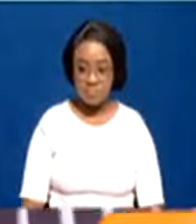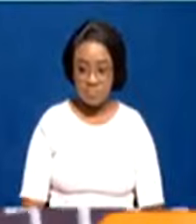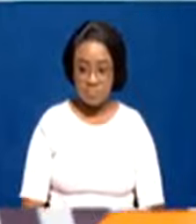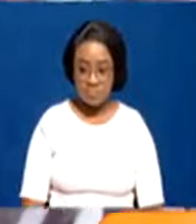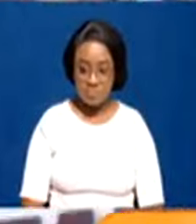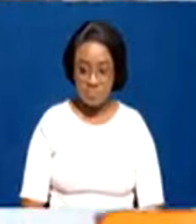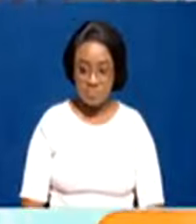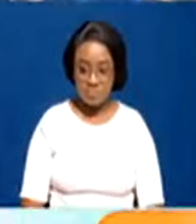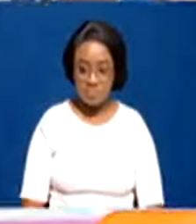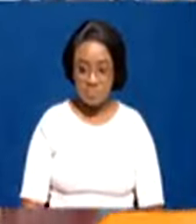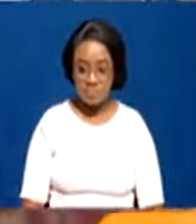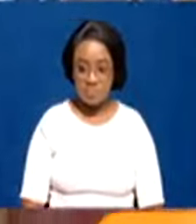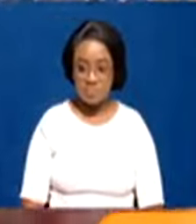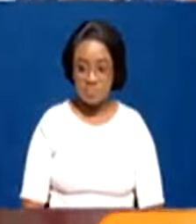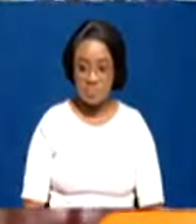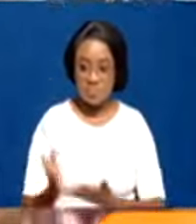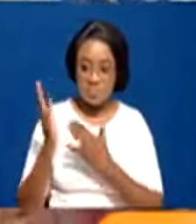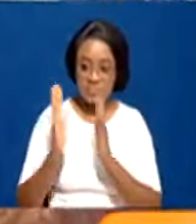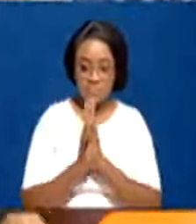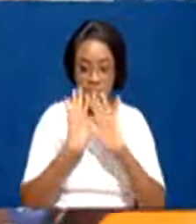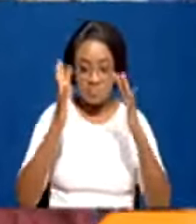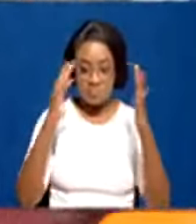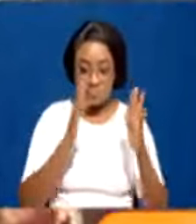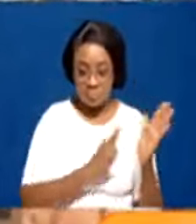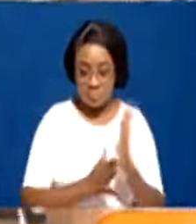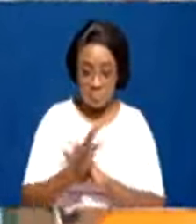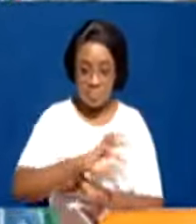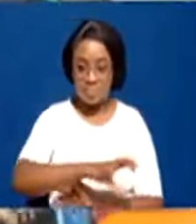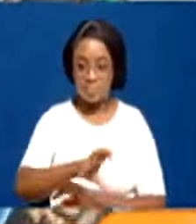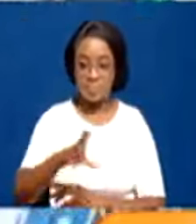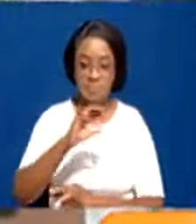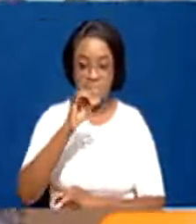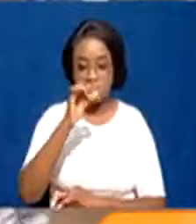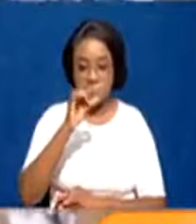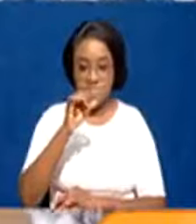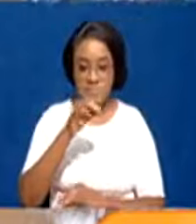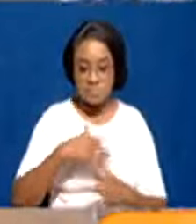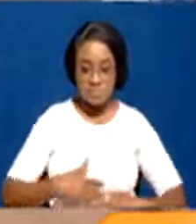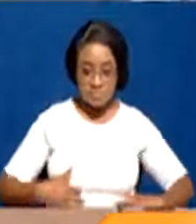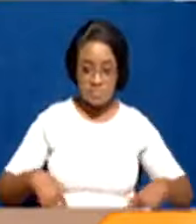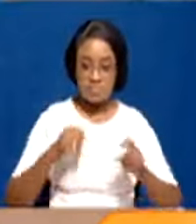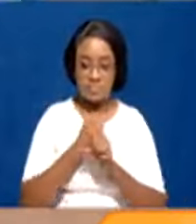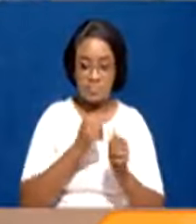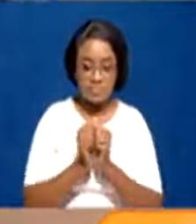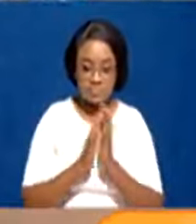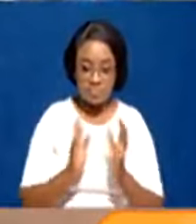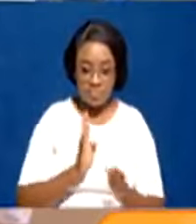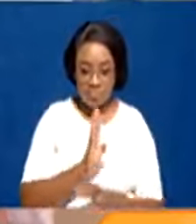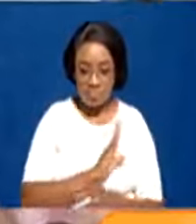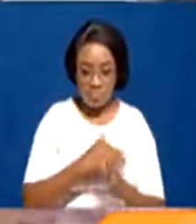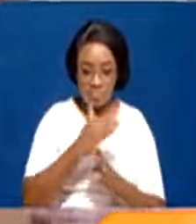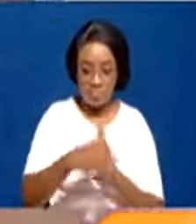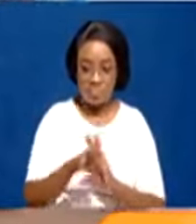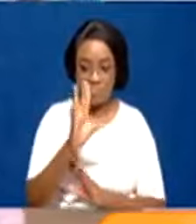Katika maadhimisho ya wanawake duniani yaliyoandaliwa na serikali ya kaunti ya Marsabit kwa ushirikiano na bodi ya kukomesha ukeketaji nchini, kaunti